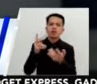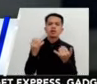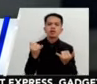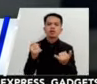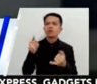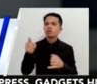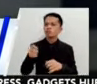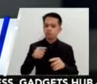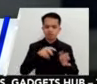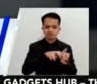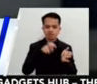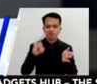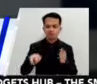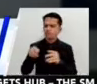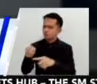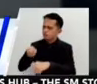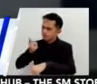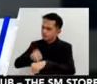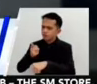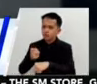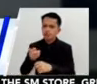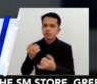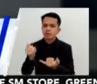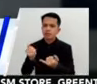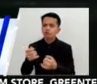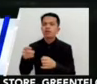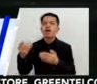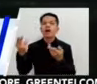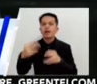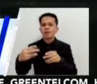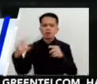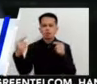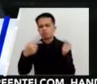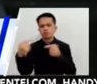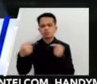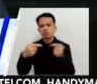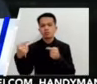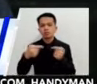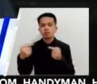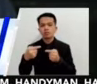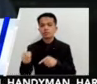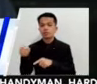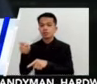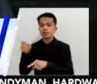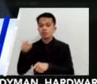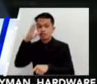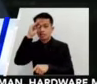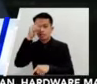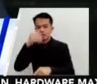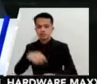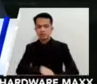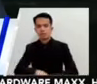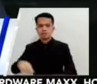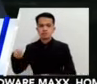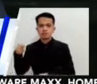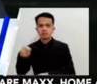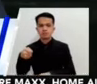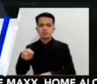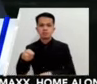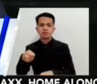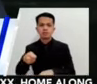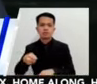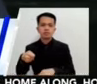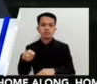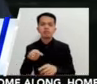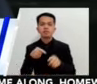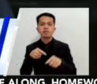and then ah nagkaroon sila ng mainit na pagtatalo at bumunot ng ah balisong itong ating suspect na